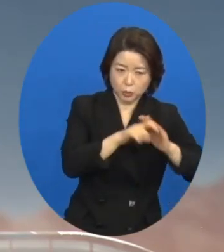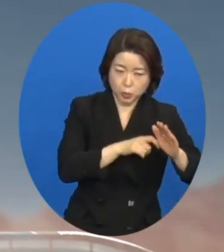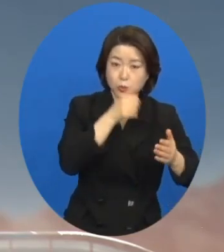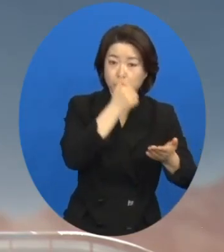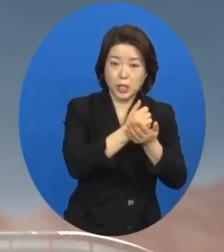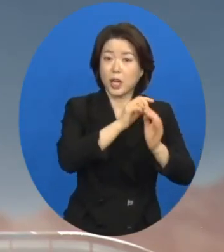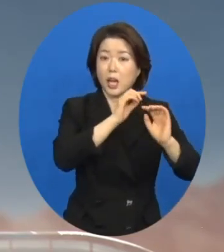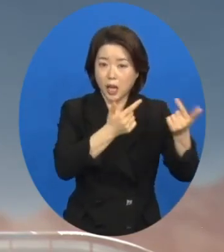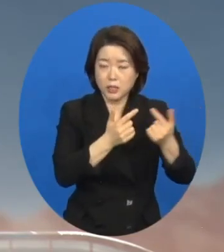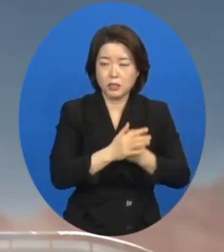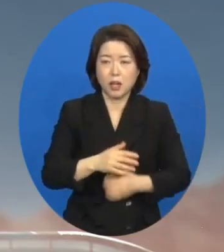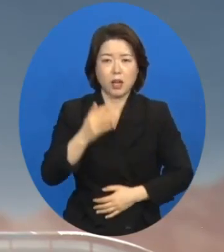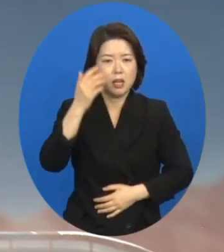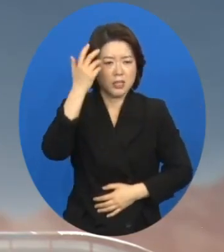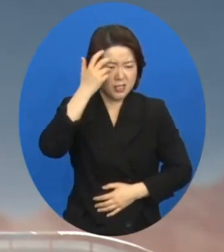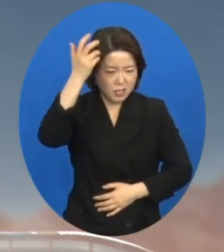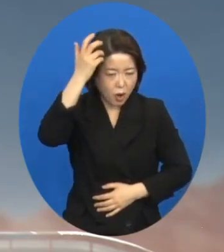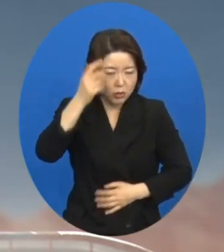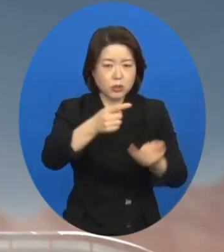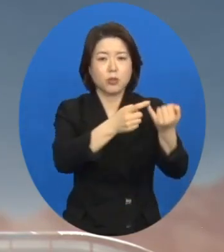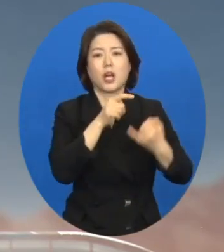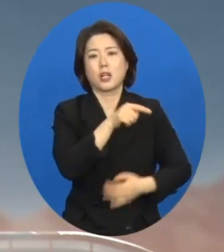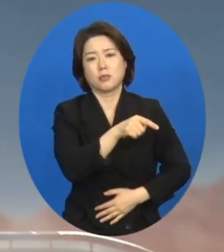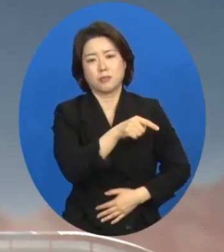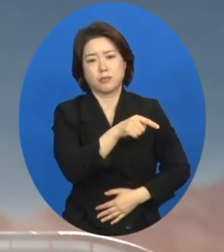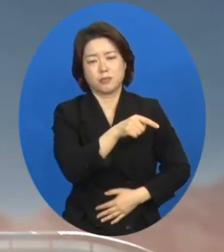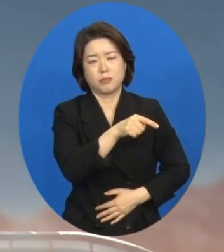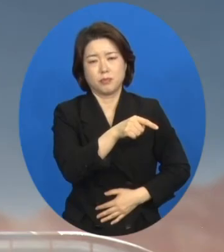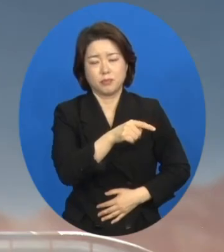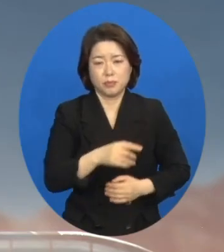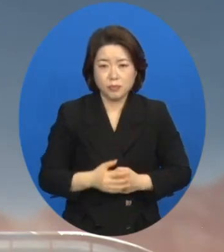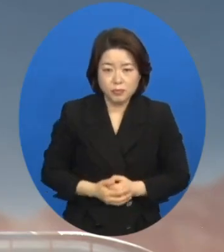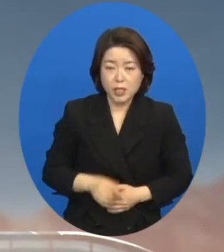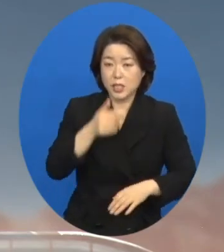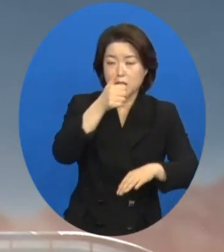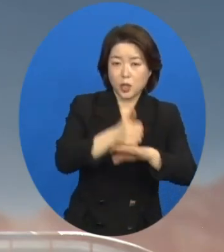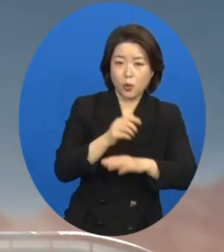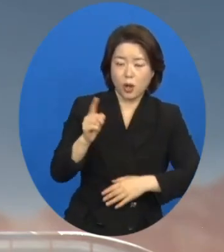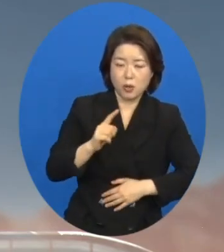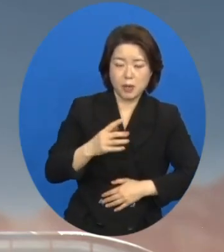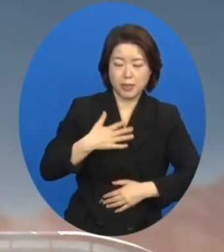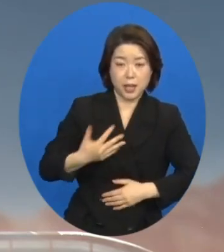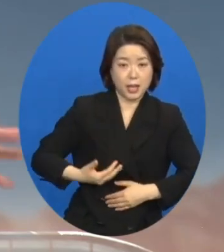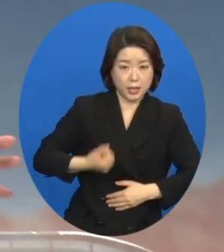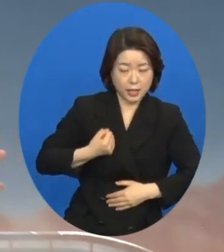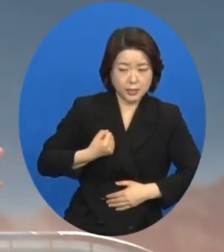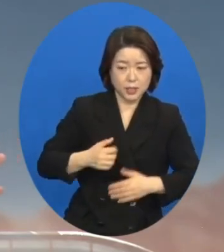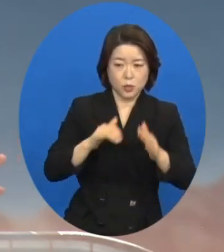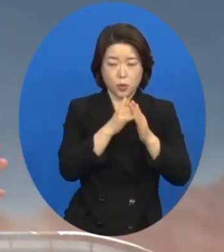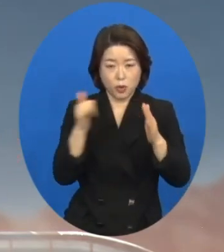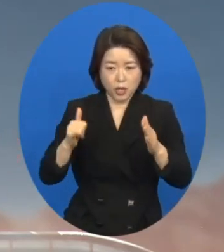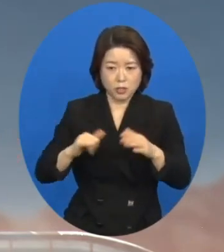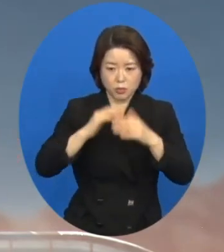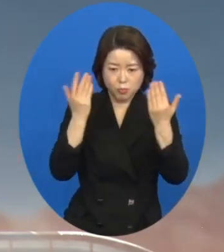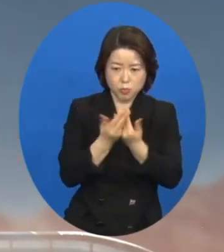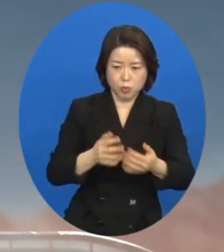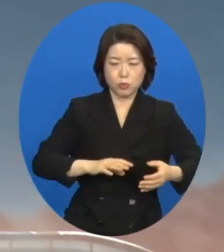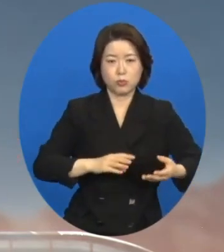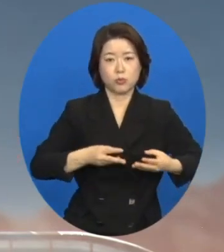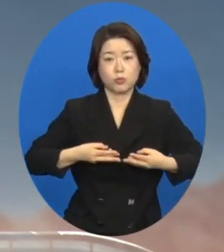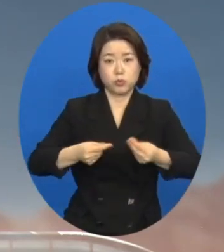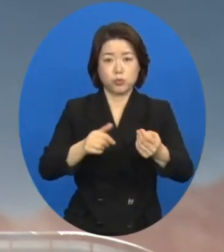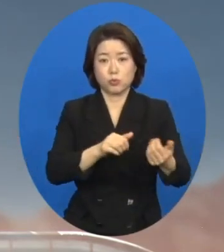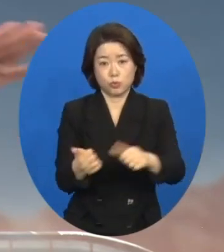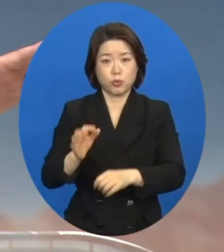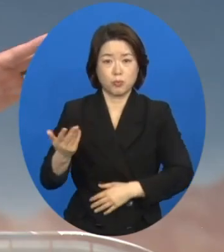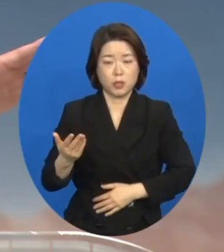아니라 가늠이었다는 거예요. 그 결과는요, 이 소유물과 가족의 모든 진멸입니다. 아니, 아간만